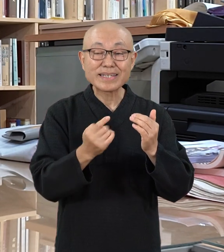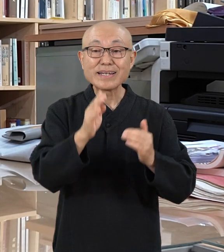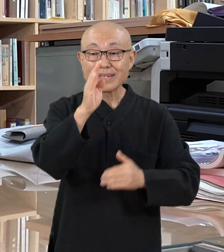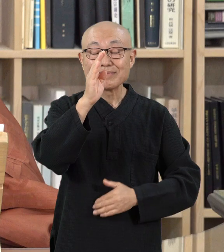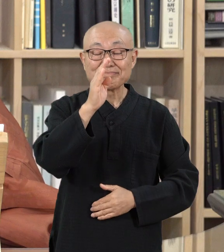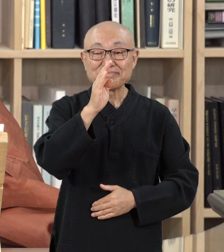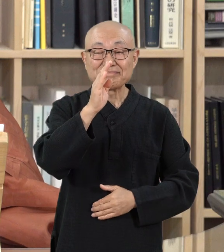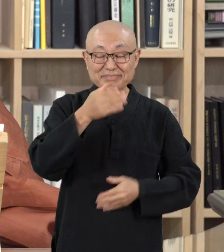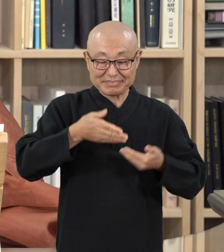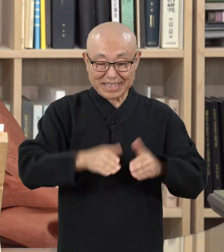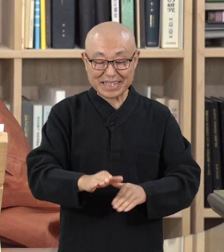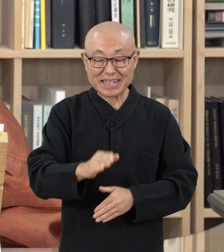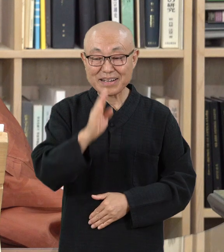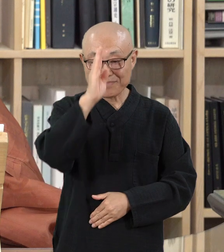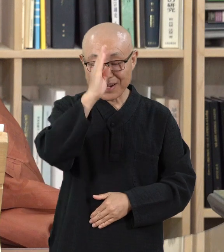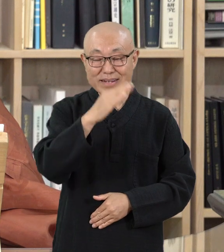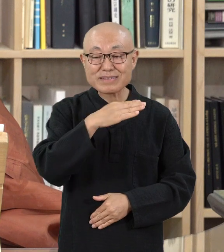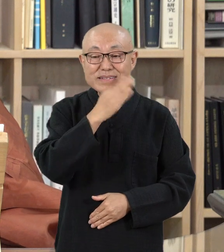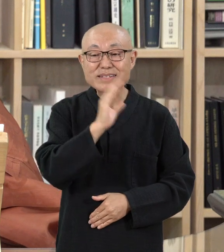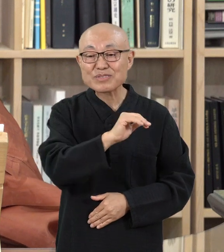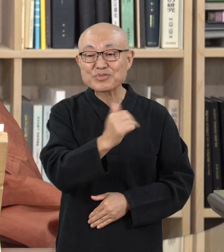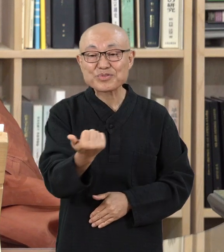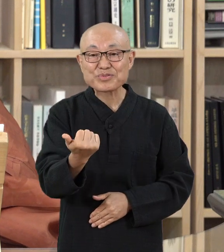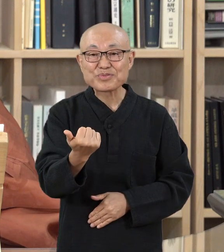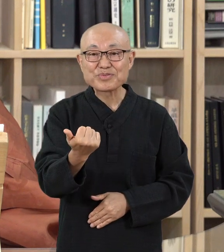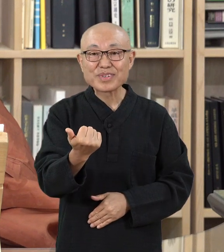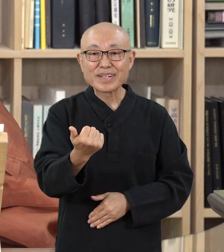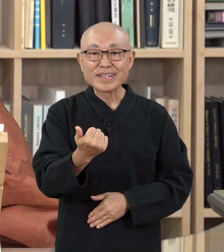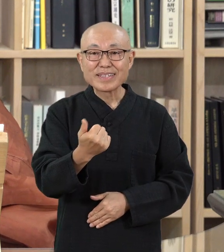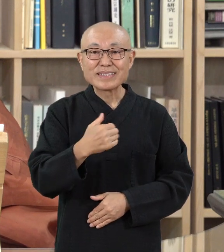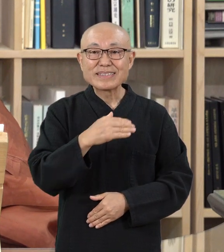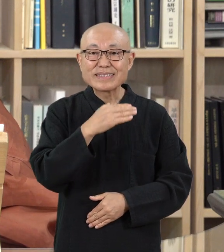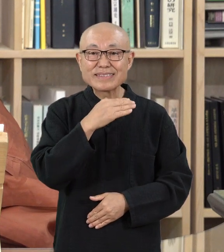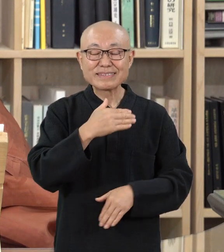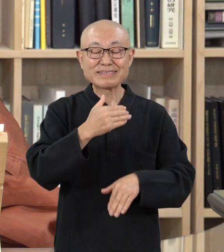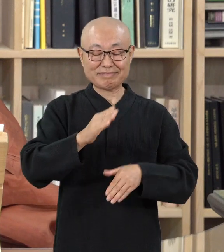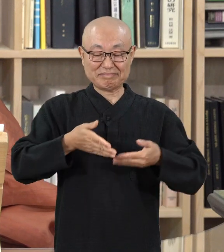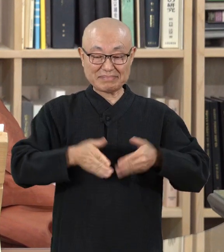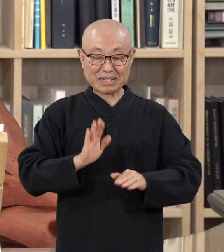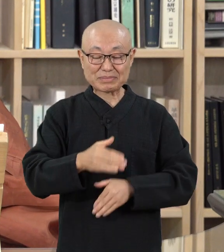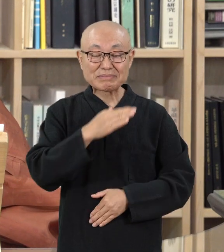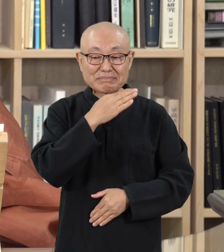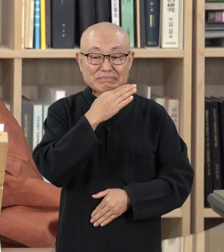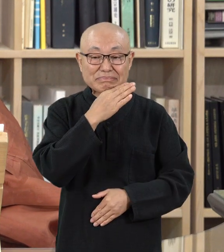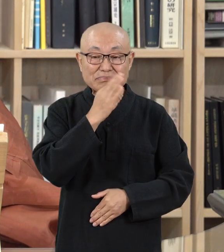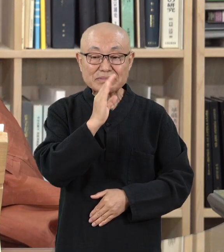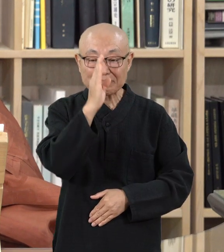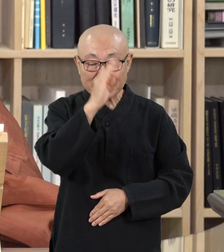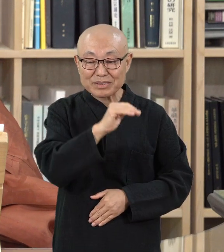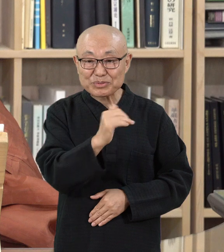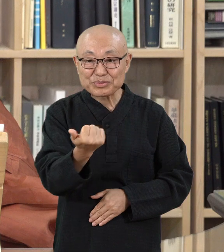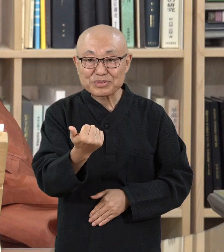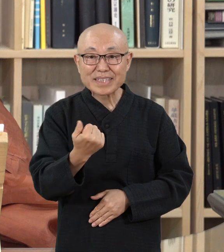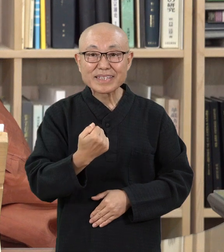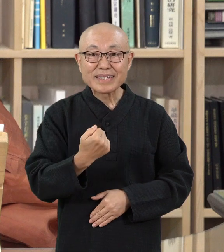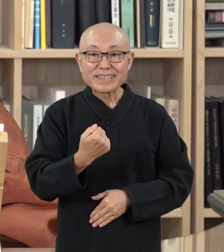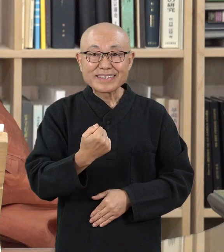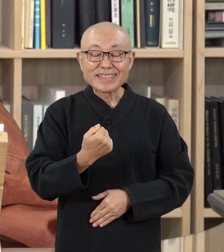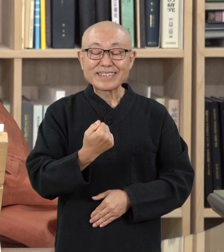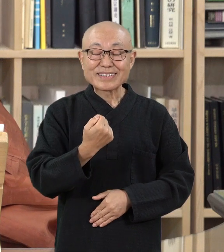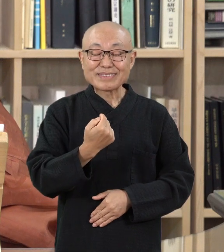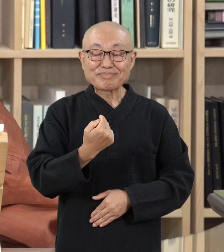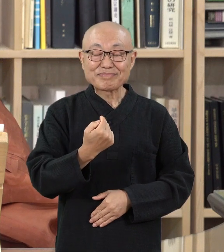생로병사거든요. 태어나서 늙어가고 병들고 죽어가는 거. 말은 단순하지만